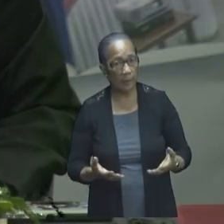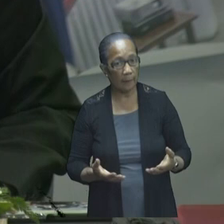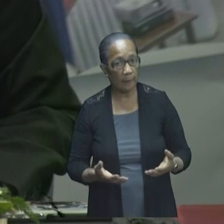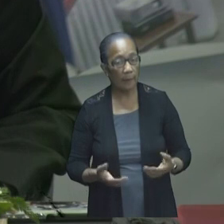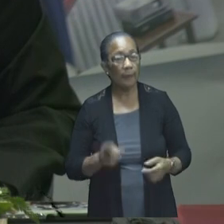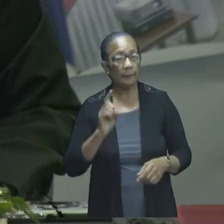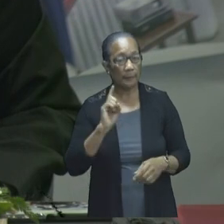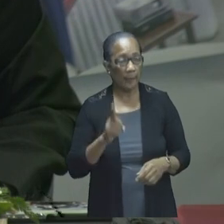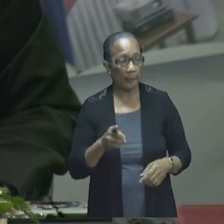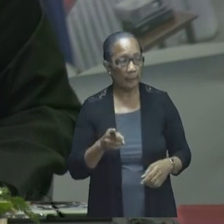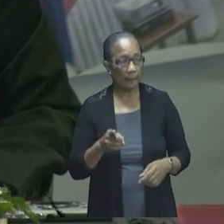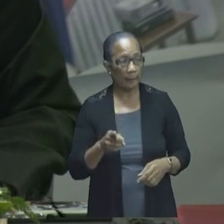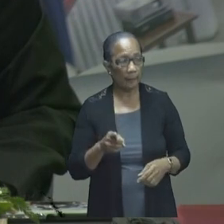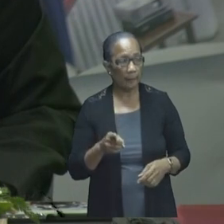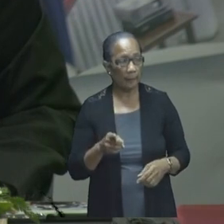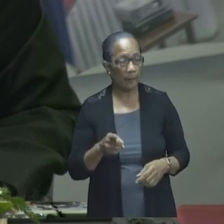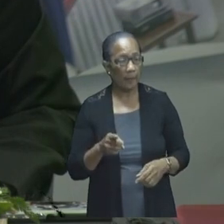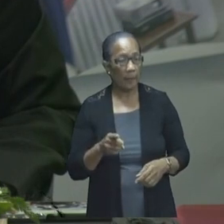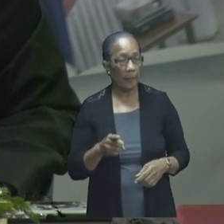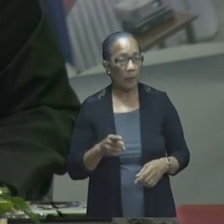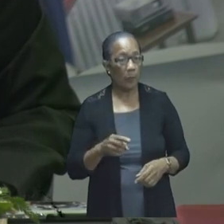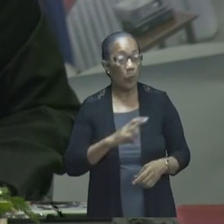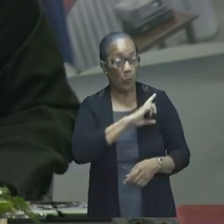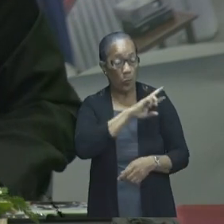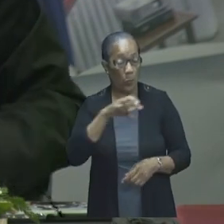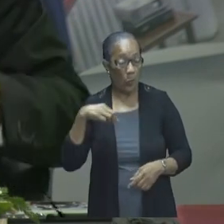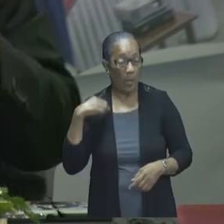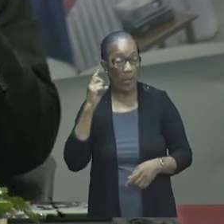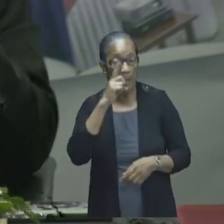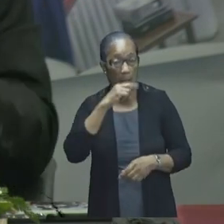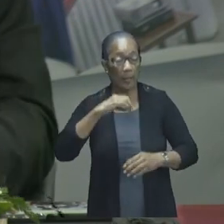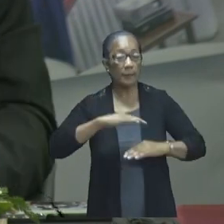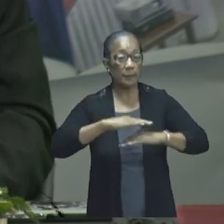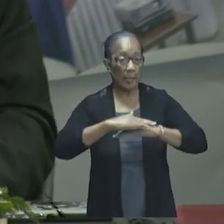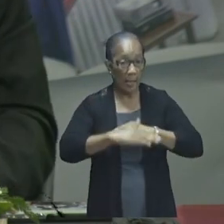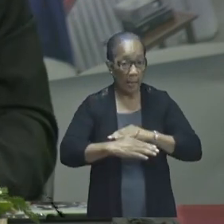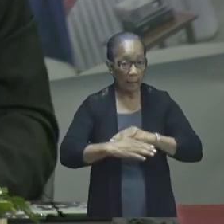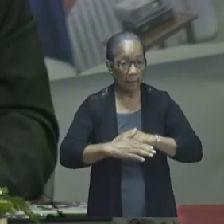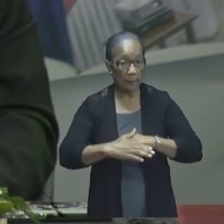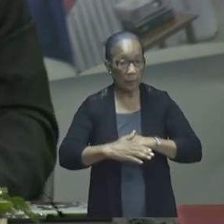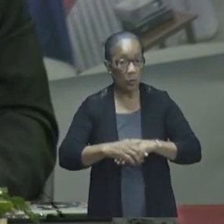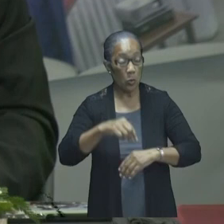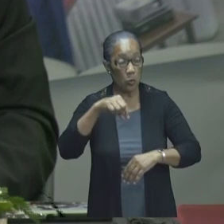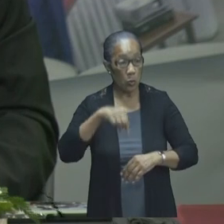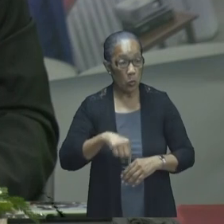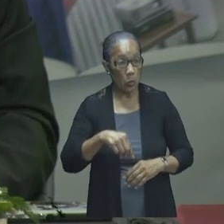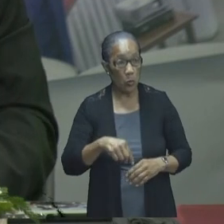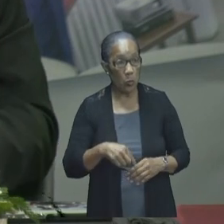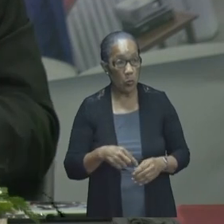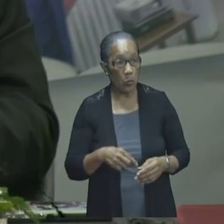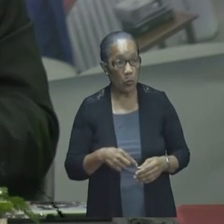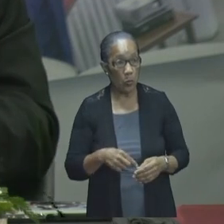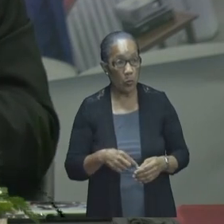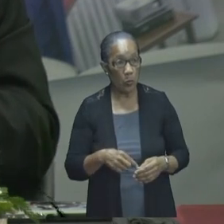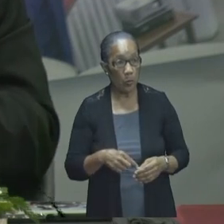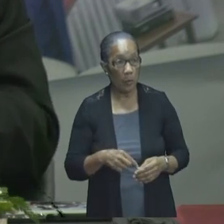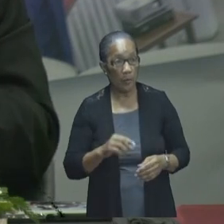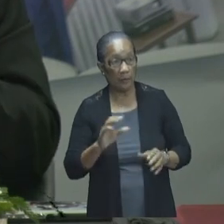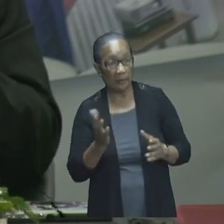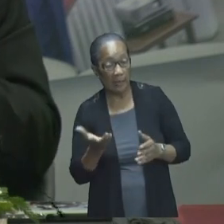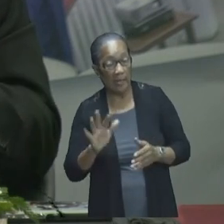dat we assen land geconfronteerd worden met de effecten van